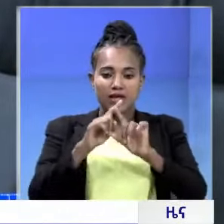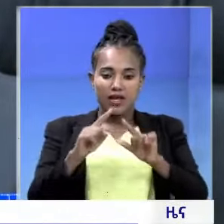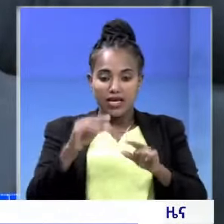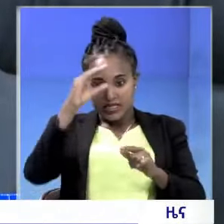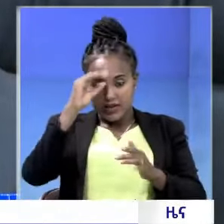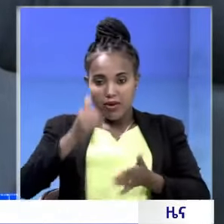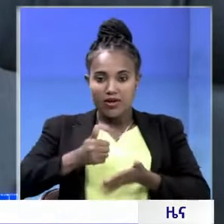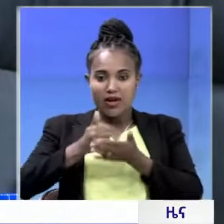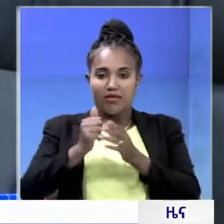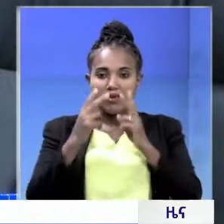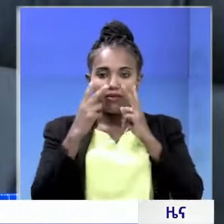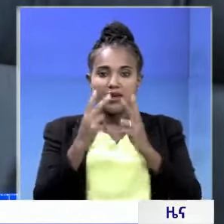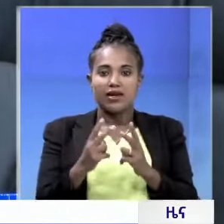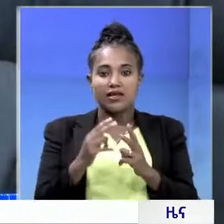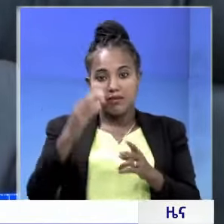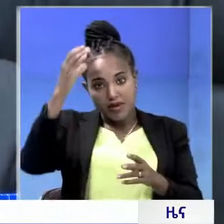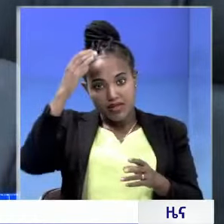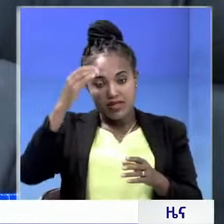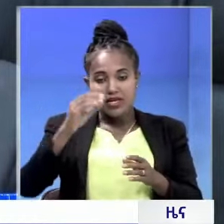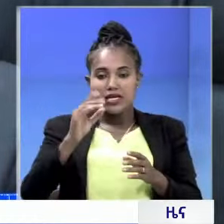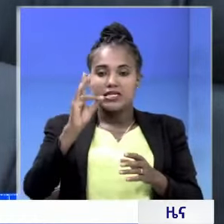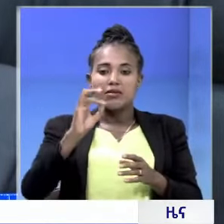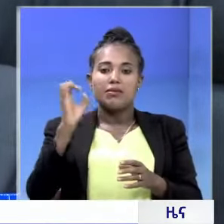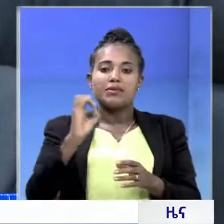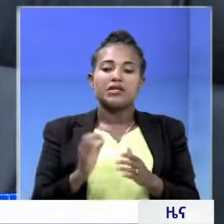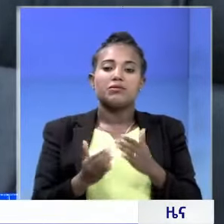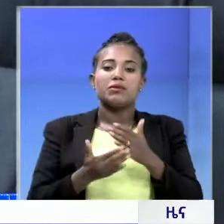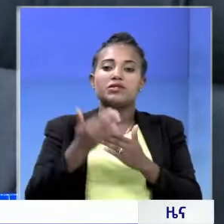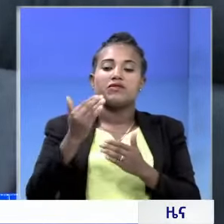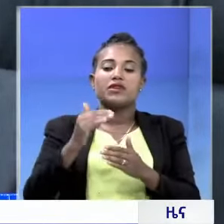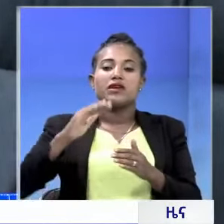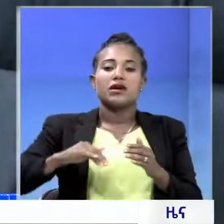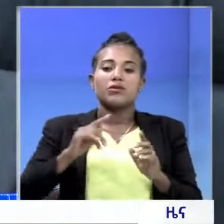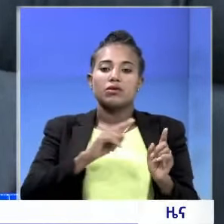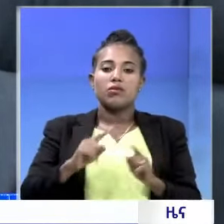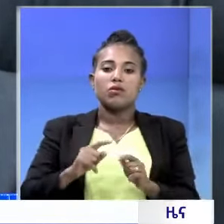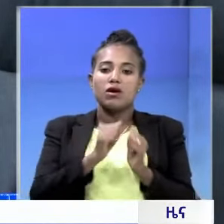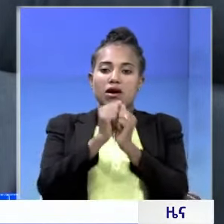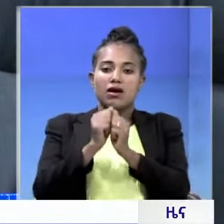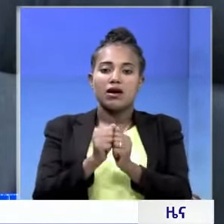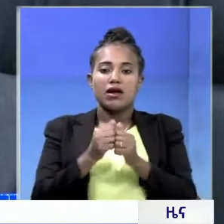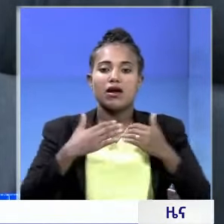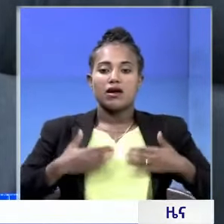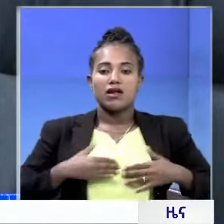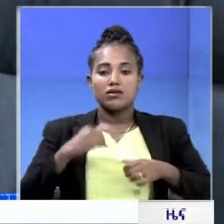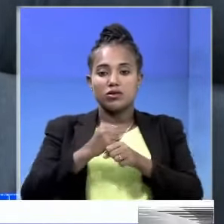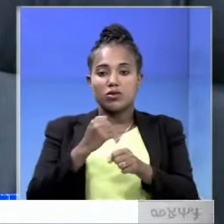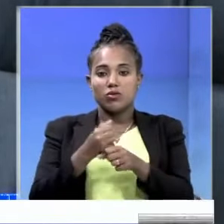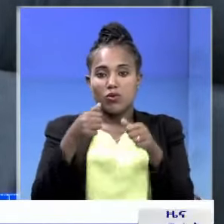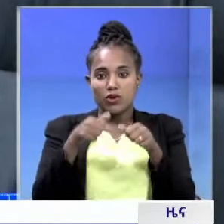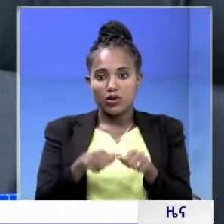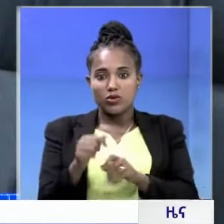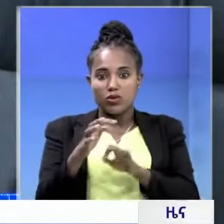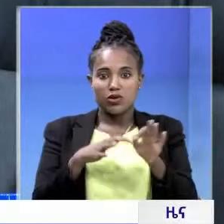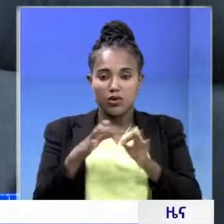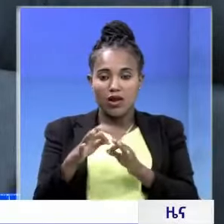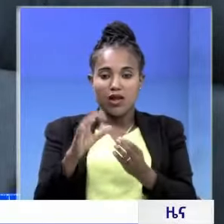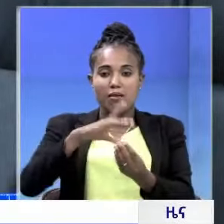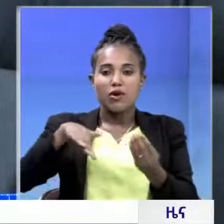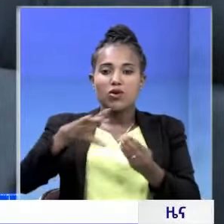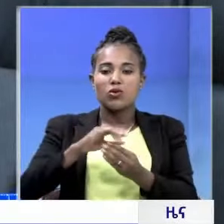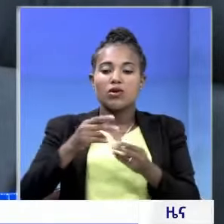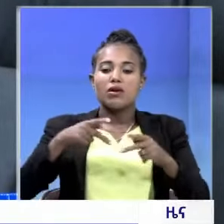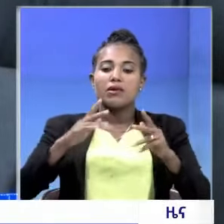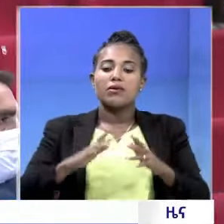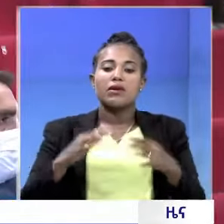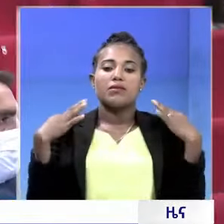የሰብአዊ ድጋፍን በተመለከተ መንግስት 70% በመሸፈን ቀሪውን ደግሞ አጋር አካላት ሲሰሩት መቆይታቸውን ገልጿል። በክልሉ